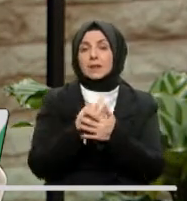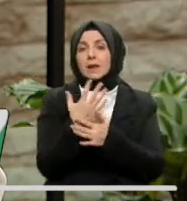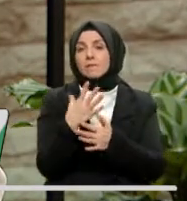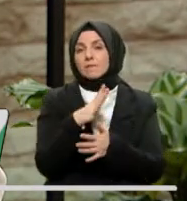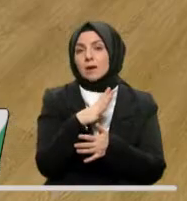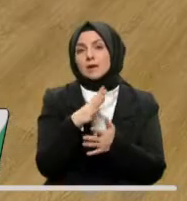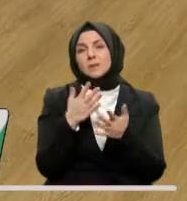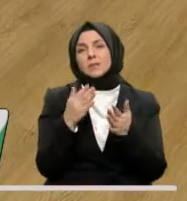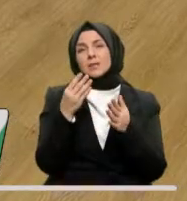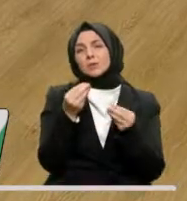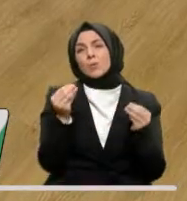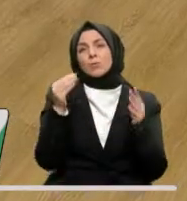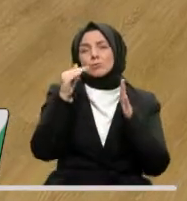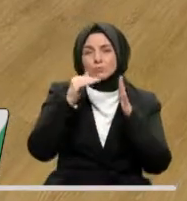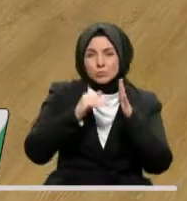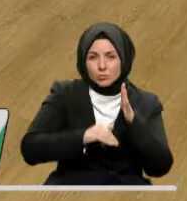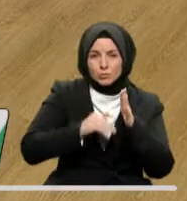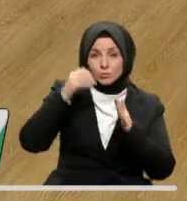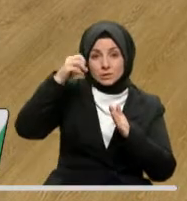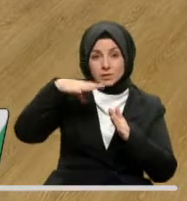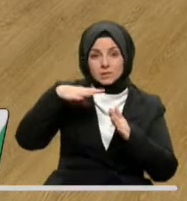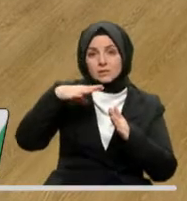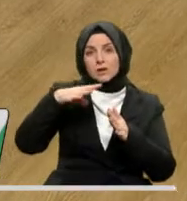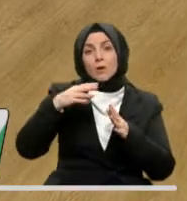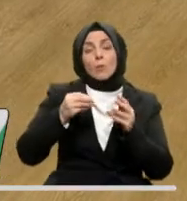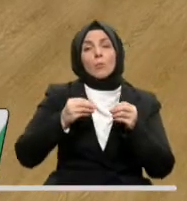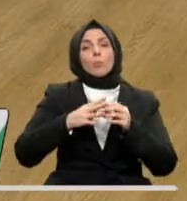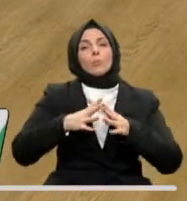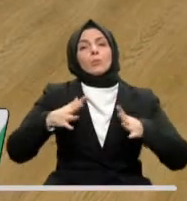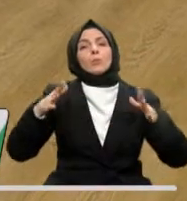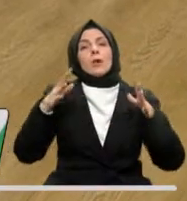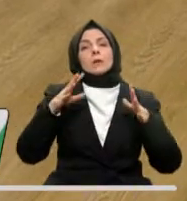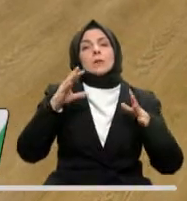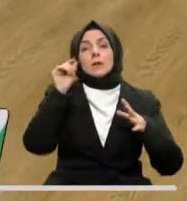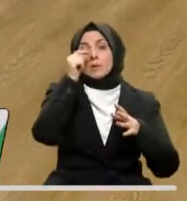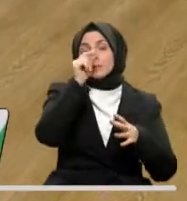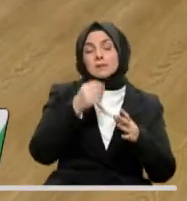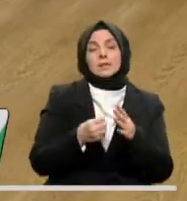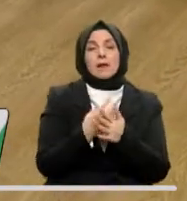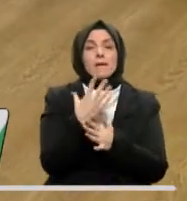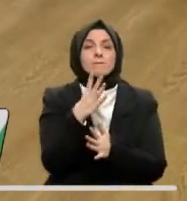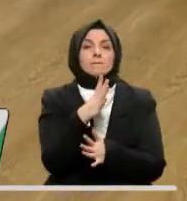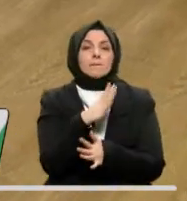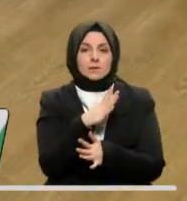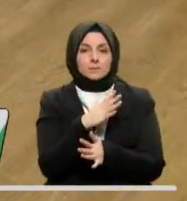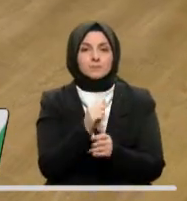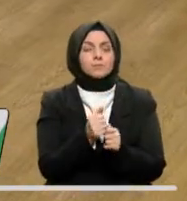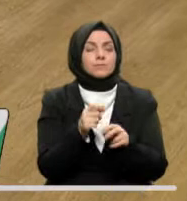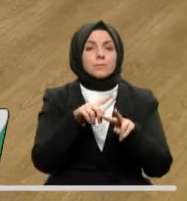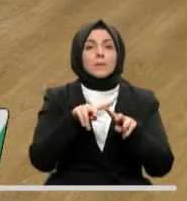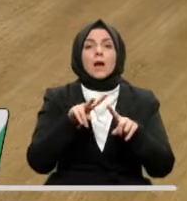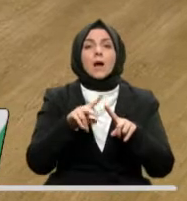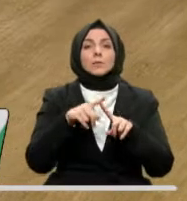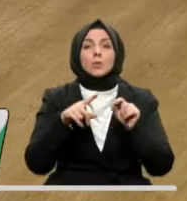ortamda yetişen bitkilerimiz var şimdi güneşte hangi bitkilerimiz olabilir kırmızı renkli antoryum var vatandaşlarımız izleyenler bilir antoryum çiçeği